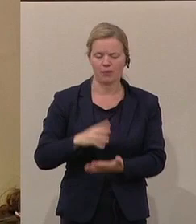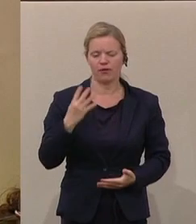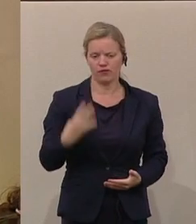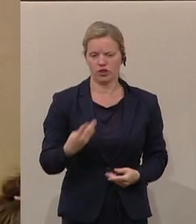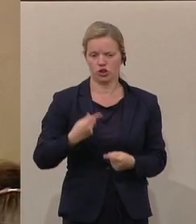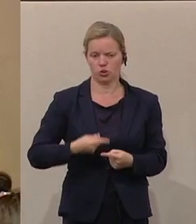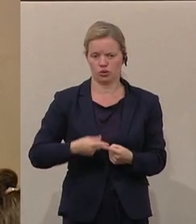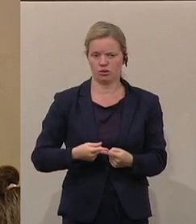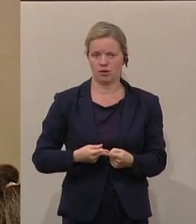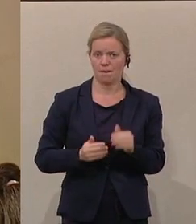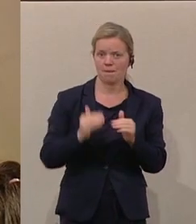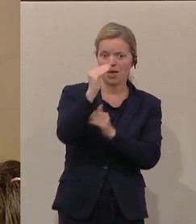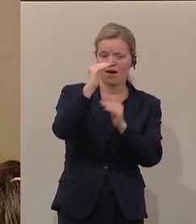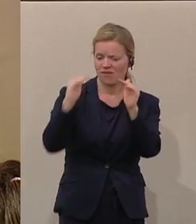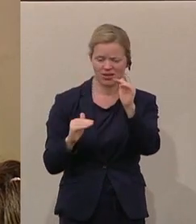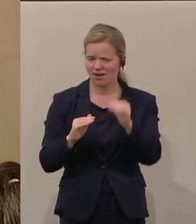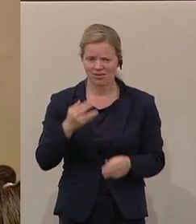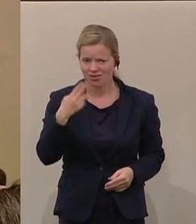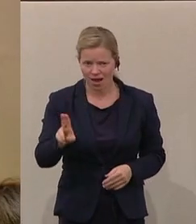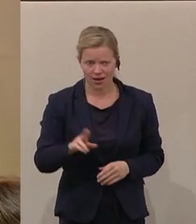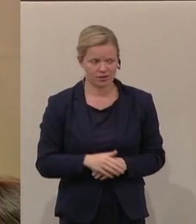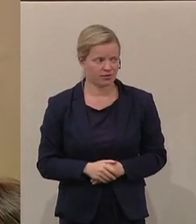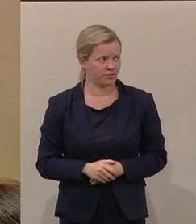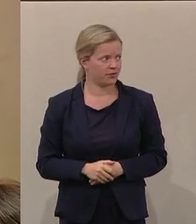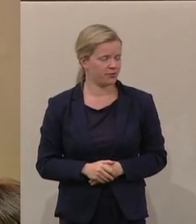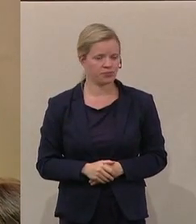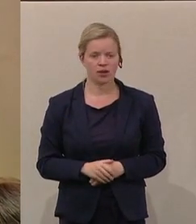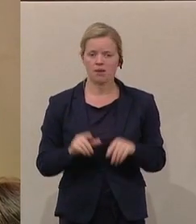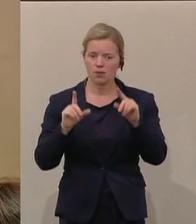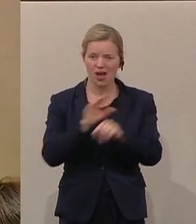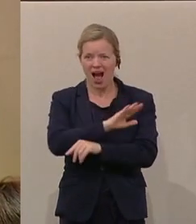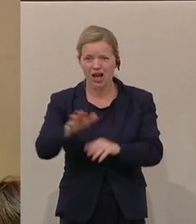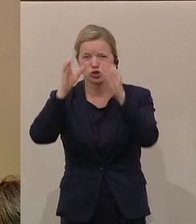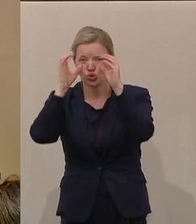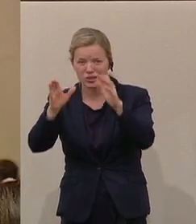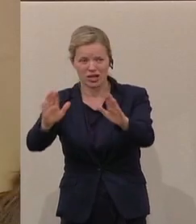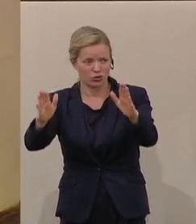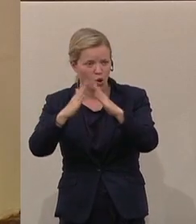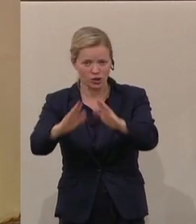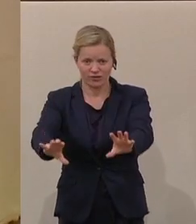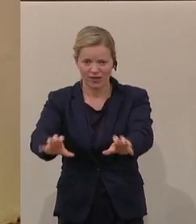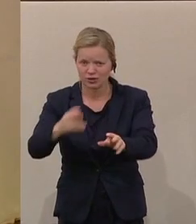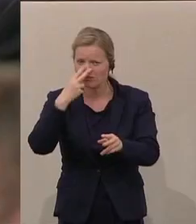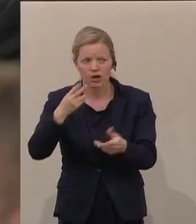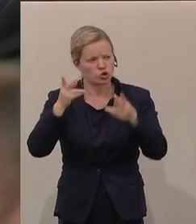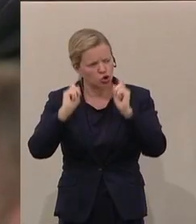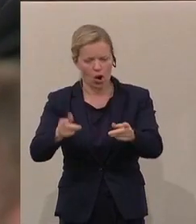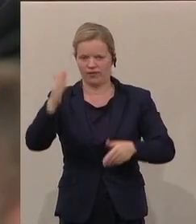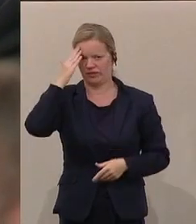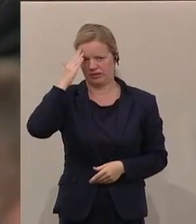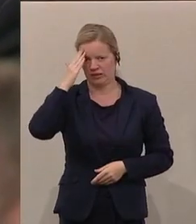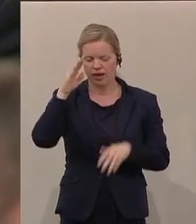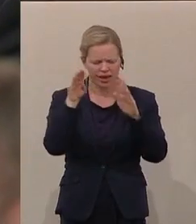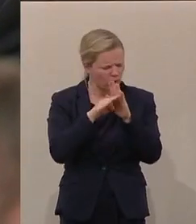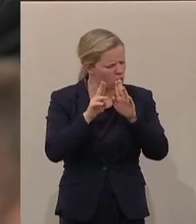mehr und nicht weniger. Und das sollen alle Seher vor den Bildschirmen auch wissen. Das ist die reguläre Arbeitszeit,